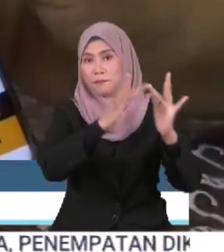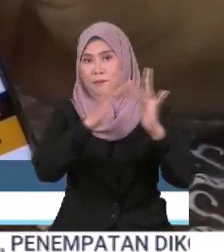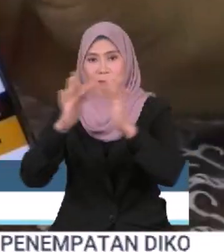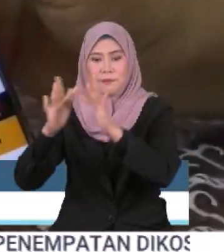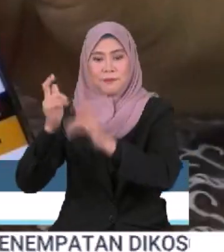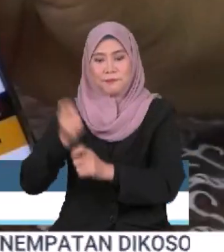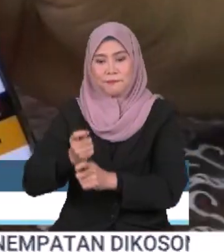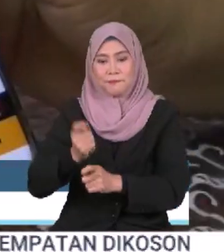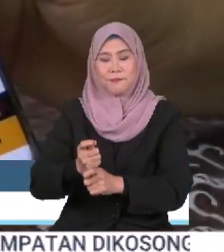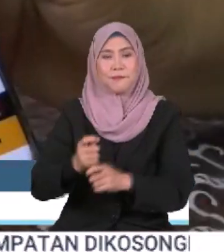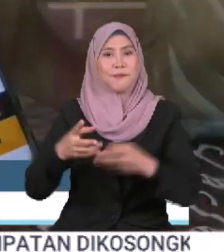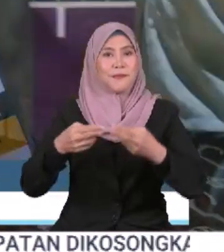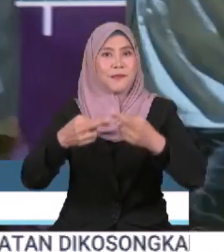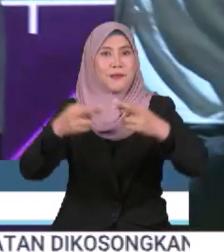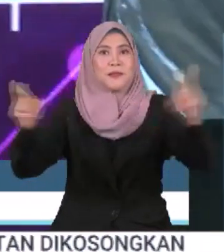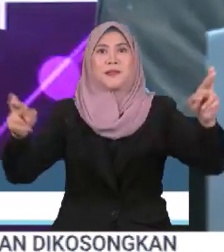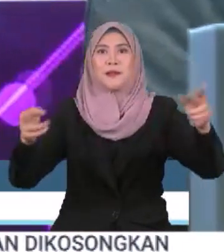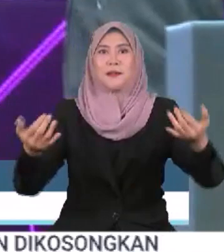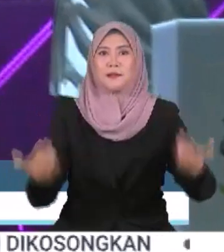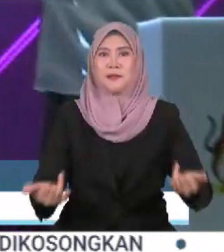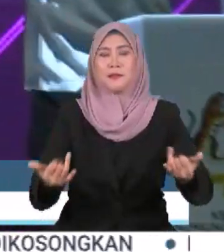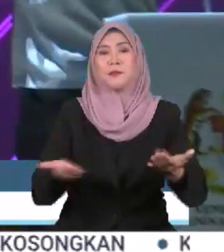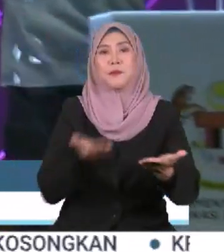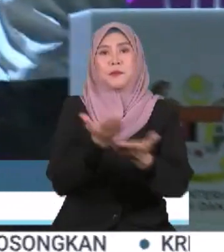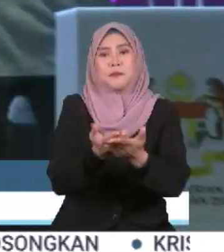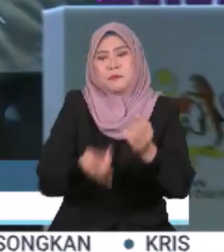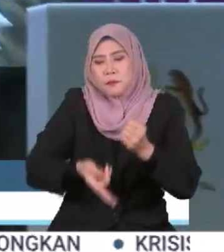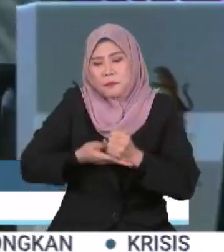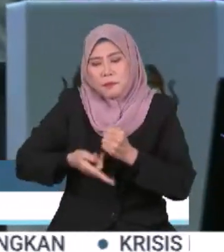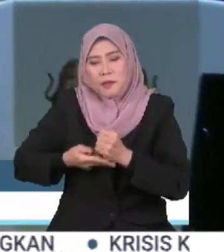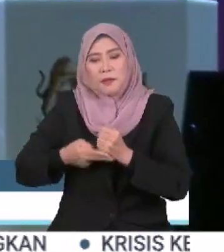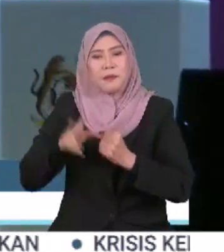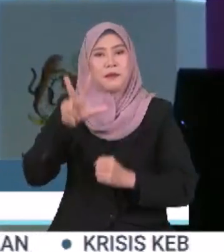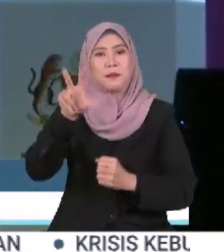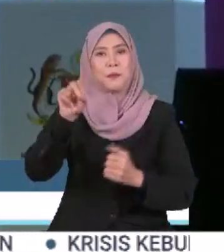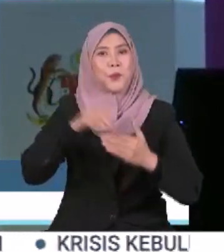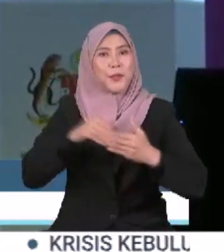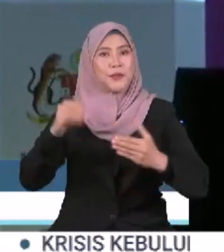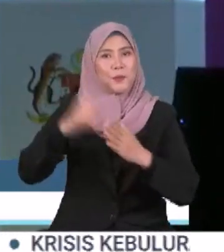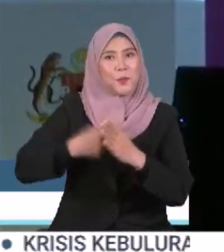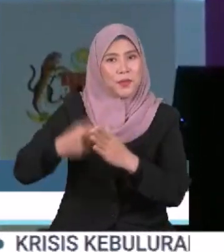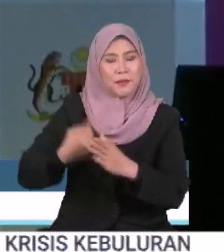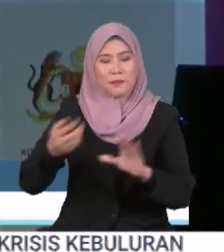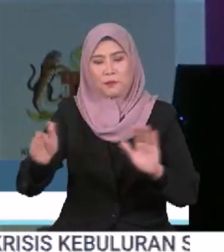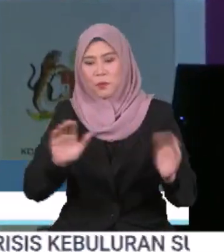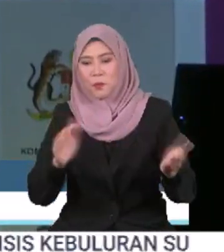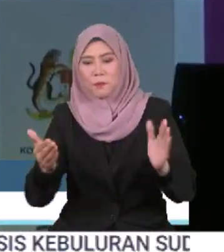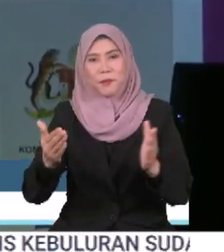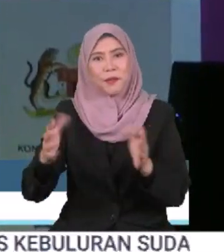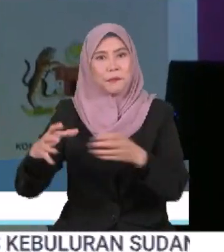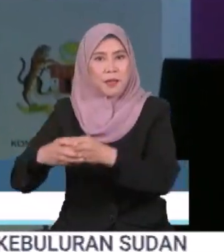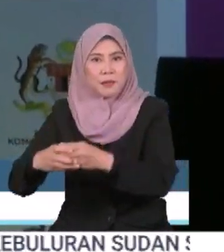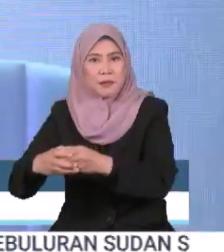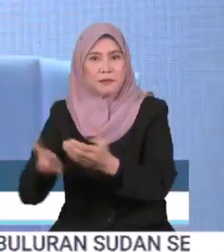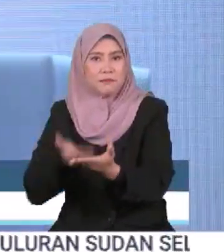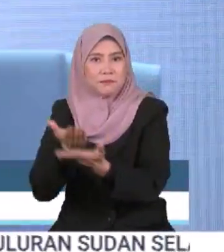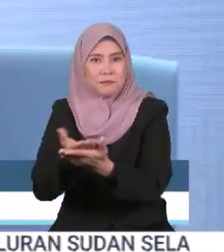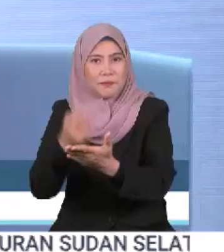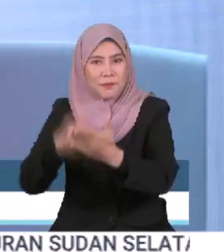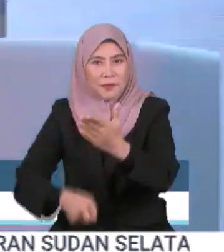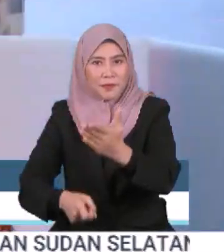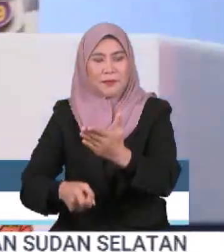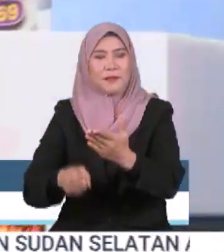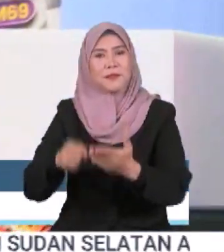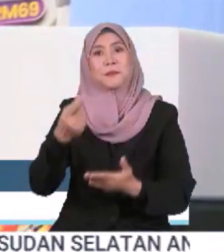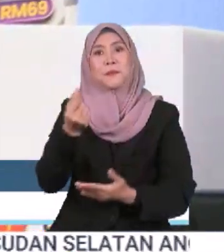tetap ALO yang dilancarkan hari ini turut menawarkan penjimatan RM30 sebulan berbanding pakej semasa ditawarkan syarikat